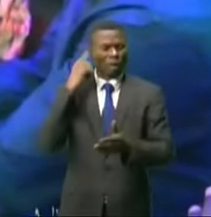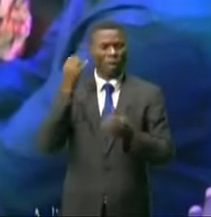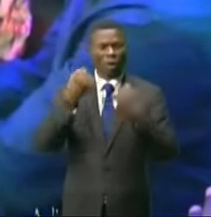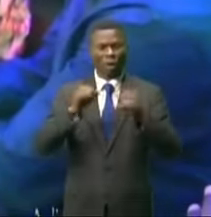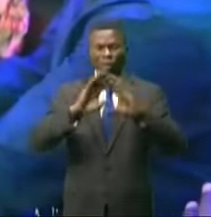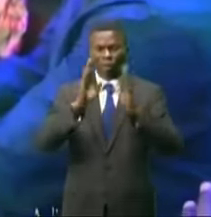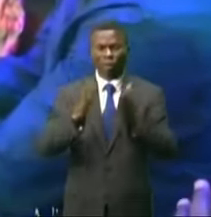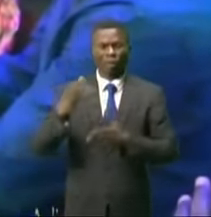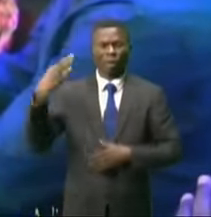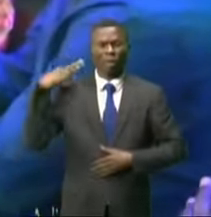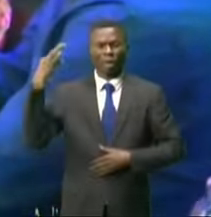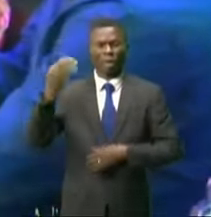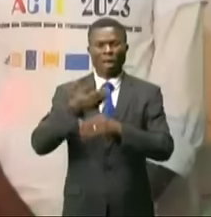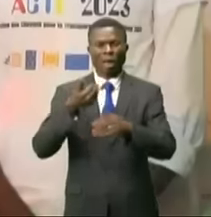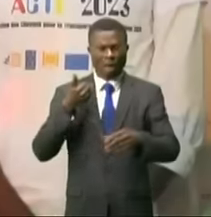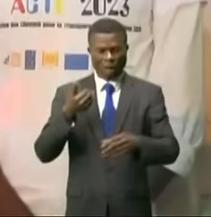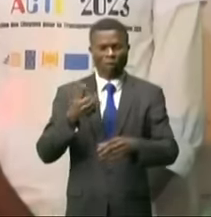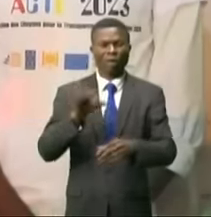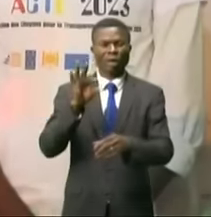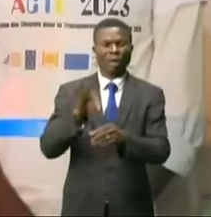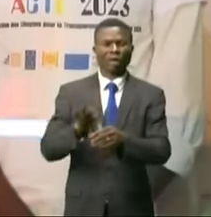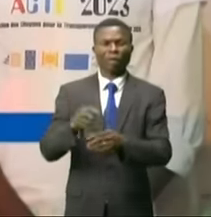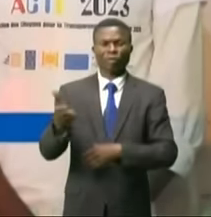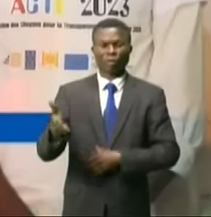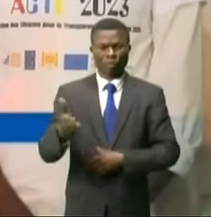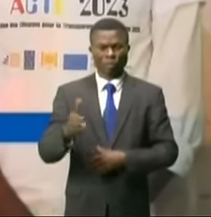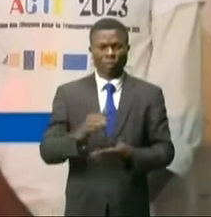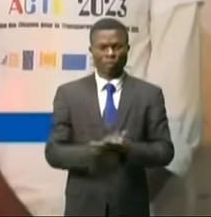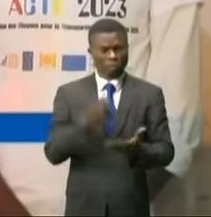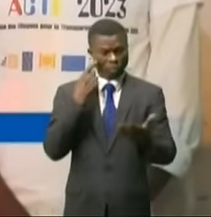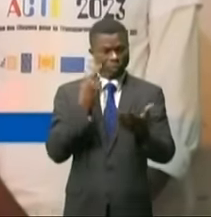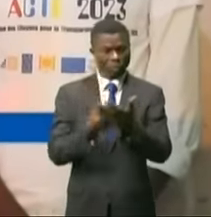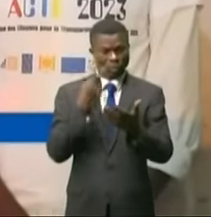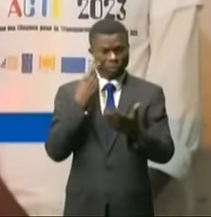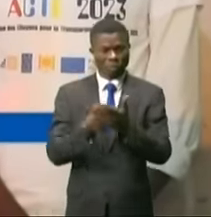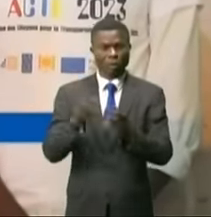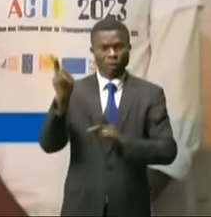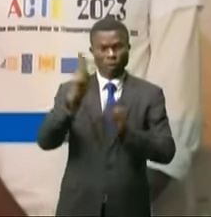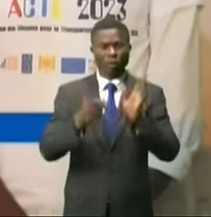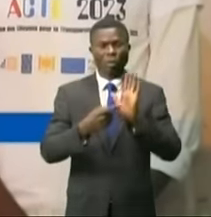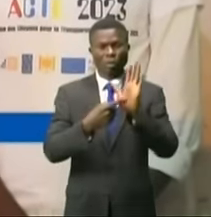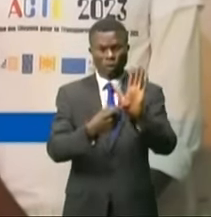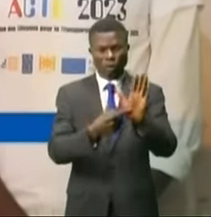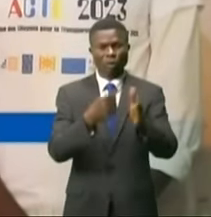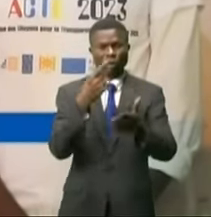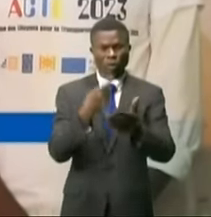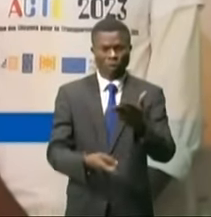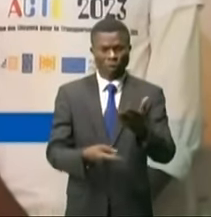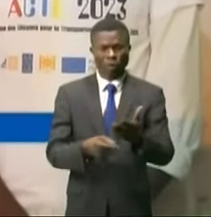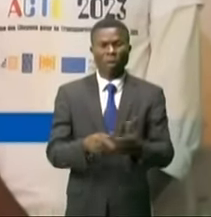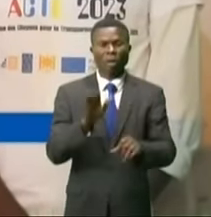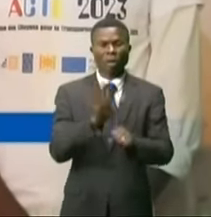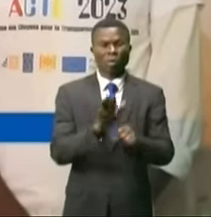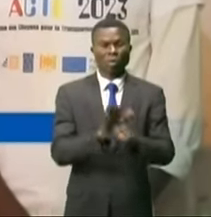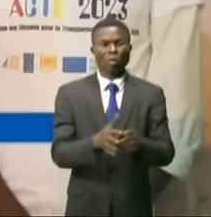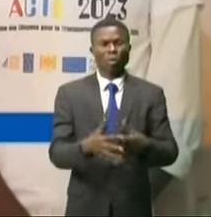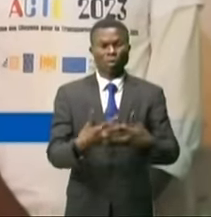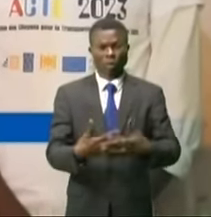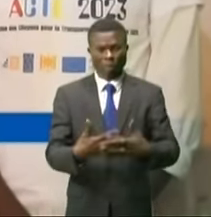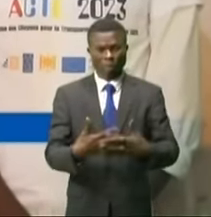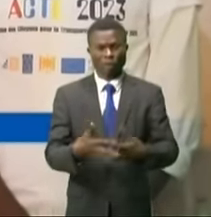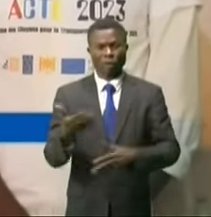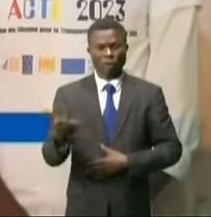le candidat avant d'affirmer le choix. Nous avons démontré à la population, pendant ces outils, vous